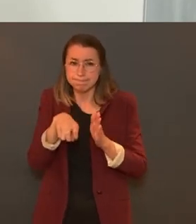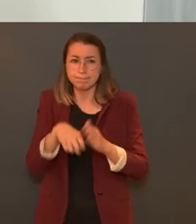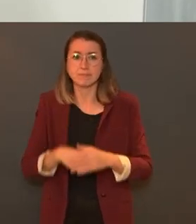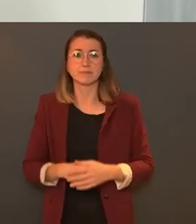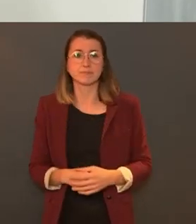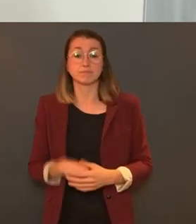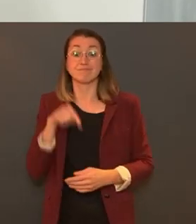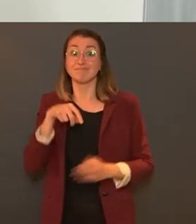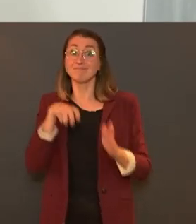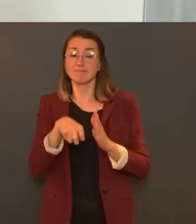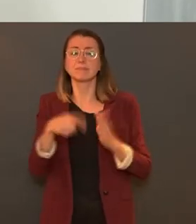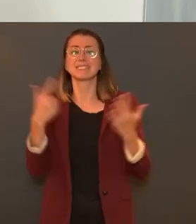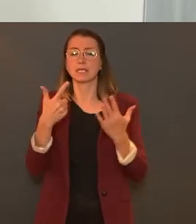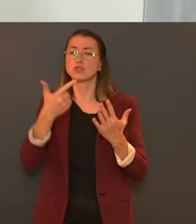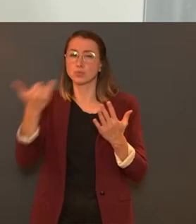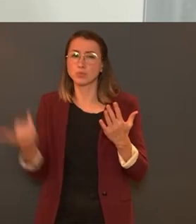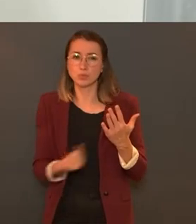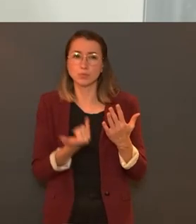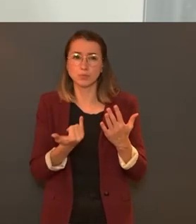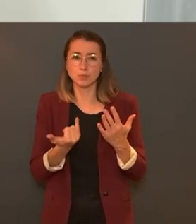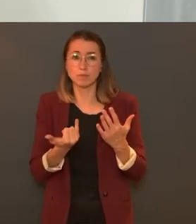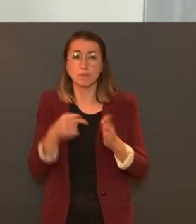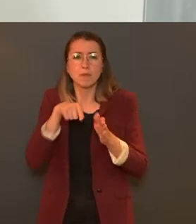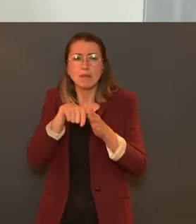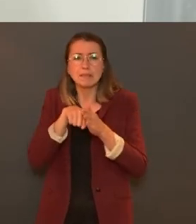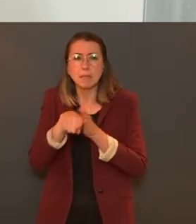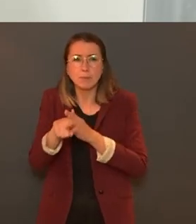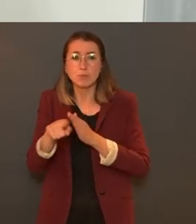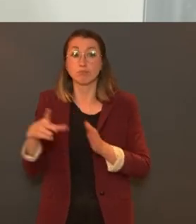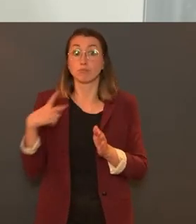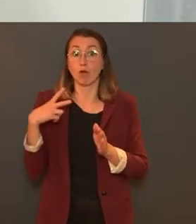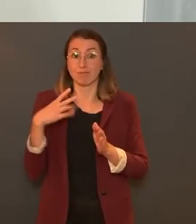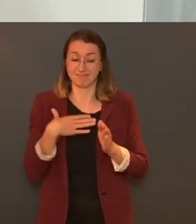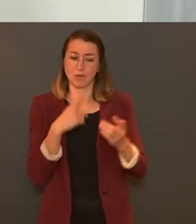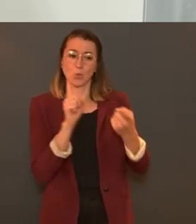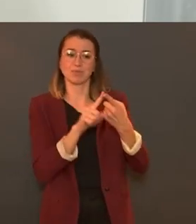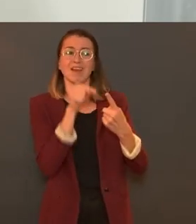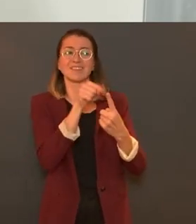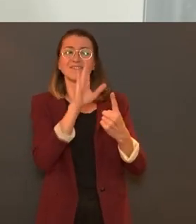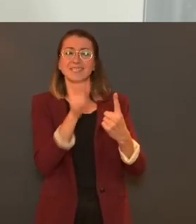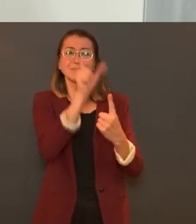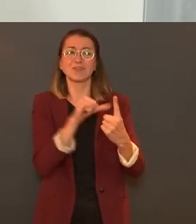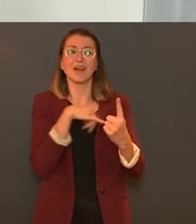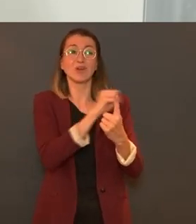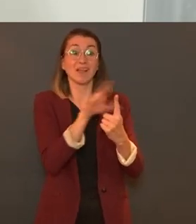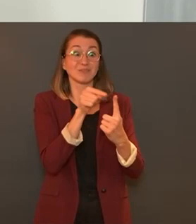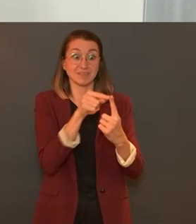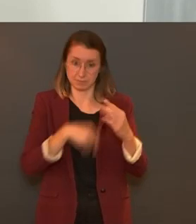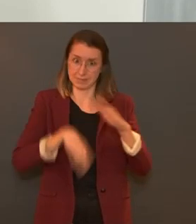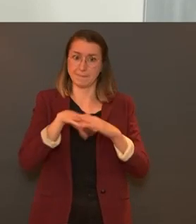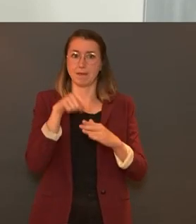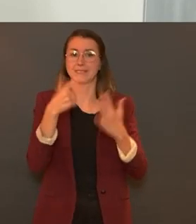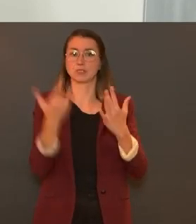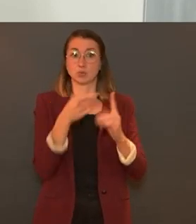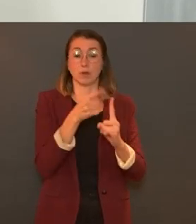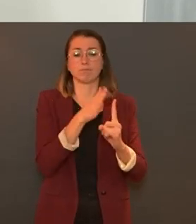jours, à compter évidemment du dernier jour où vous avez eu contact avec cette personne contaminée. Il est important